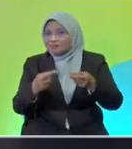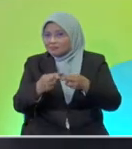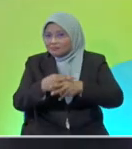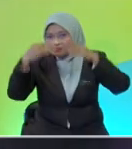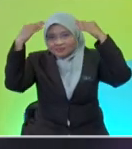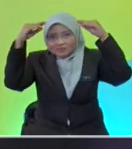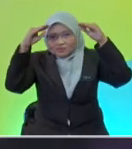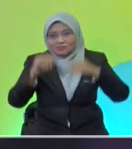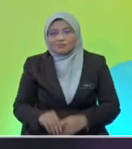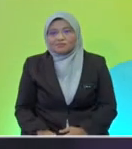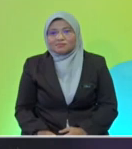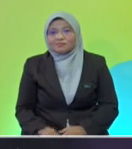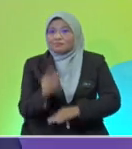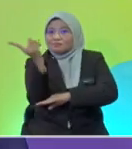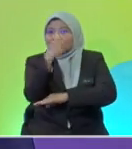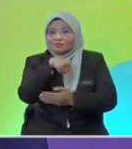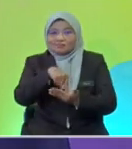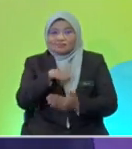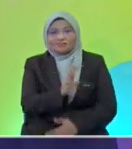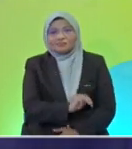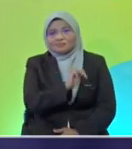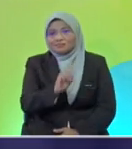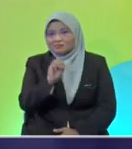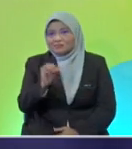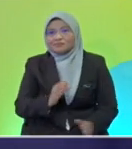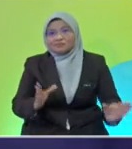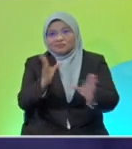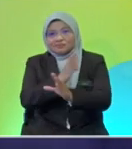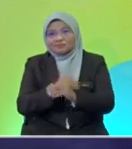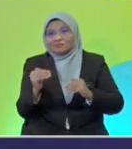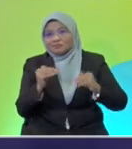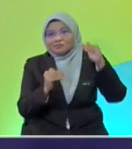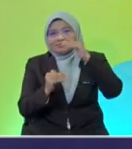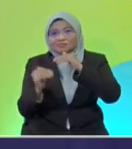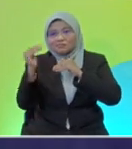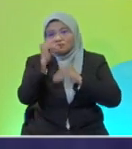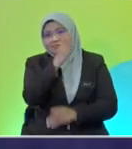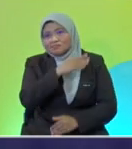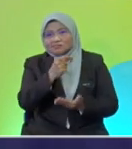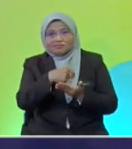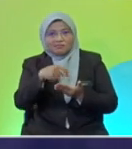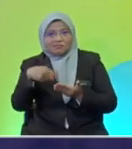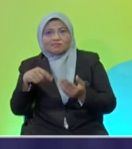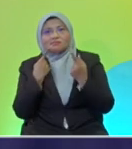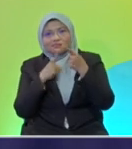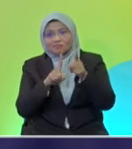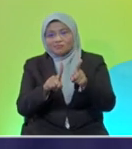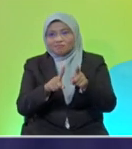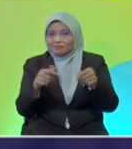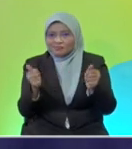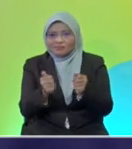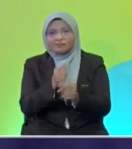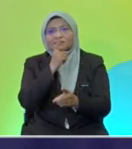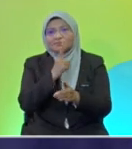jadi pada hari ini murid-murid telah mendapat Membina dan menulis cepat bagi seorang bertumpu dan juga seorang bercapai